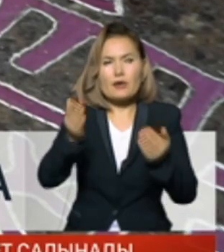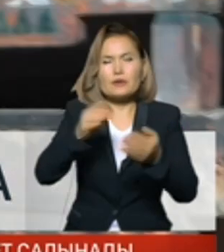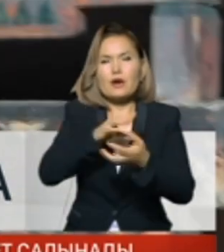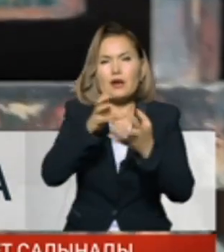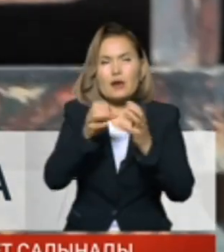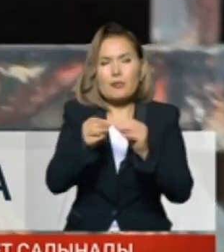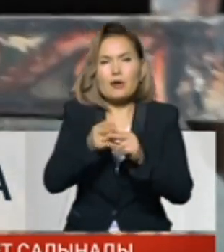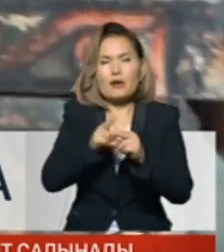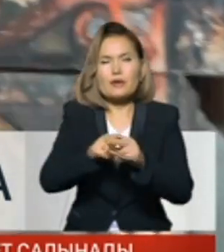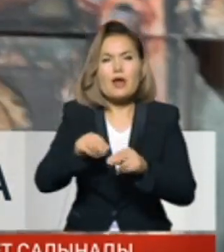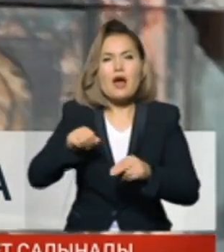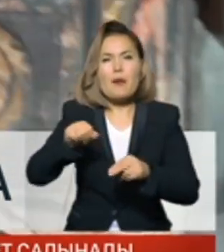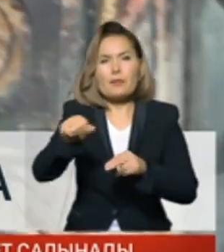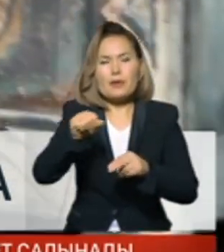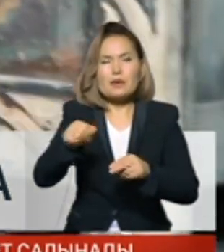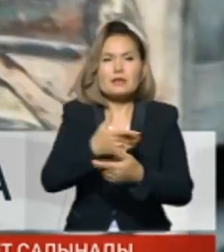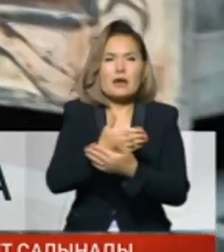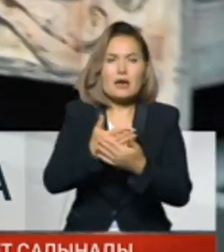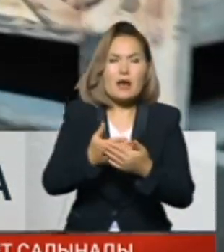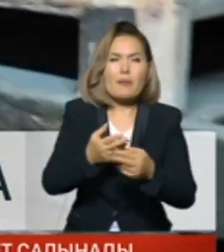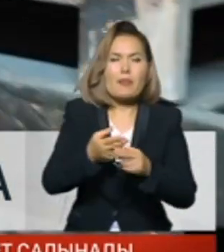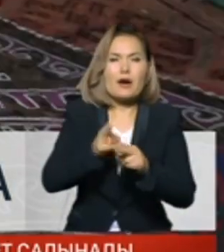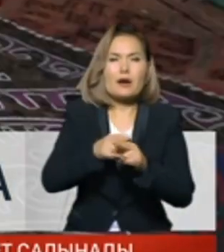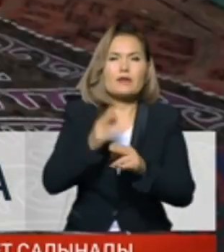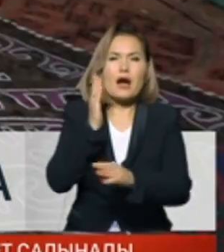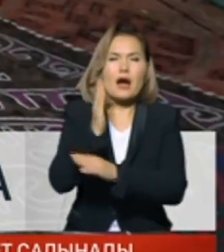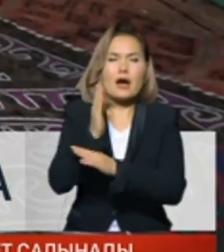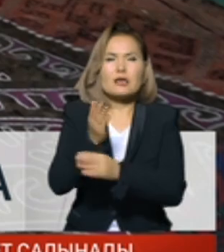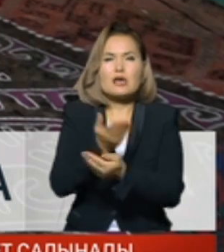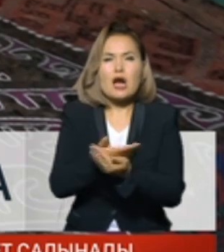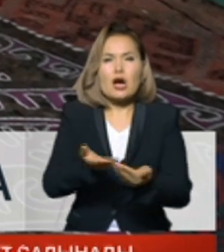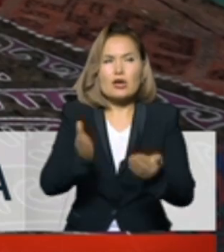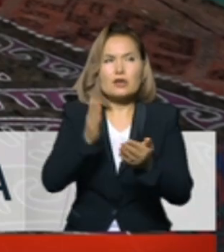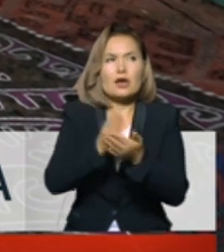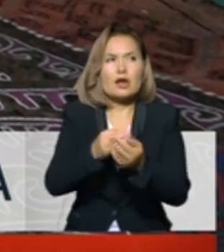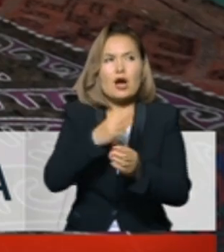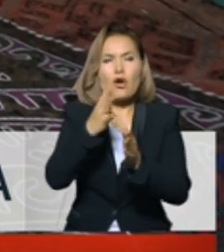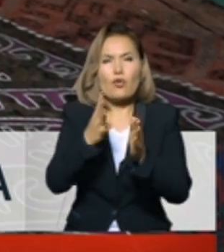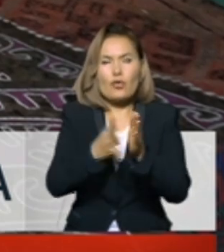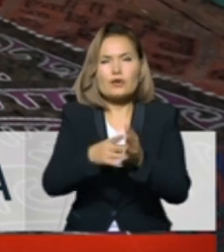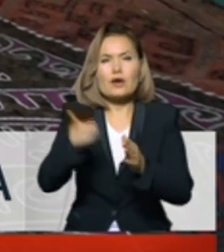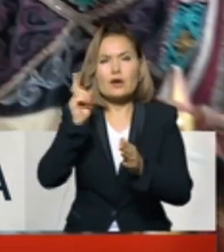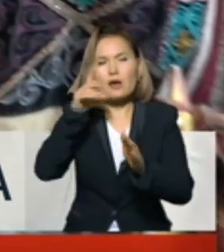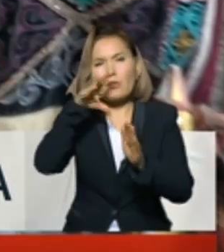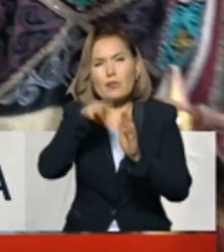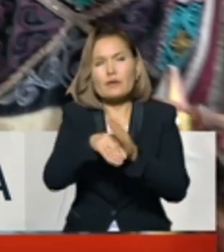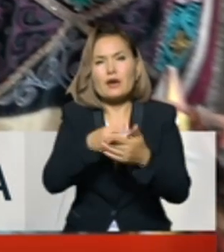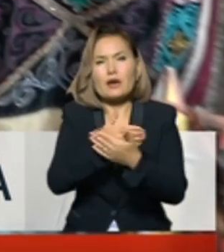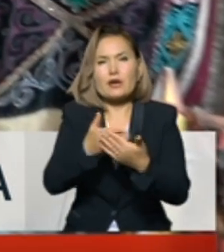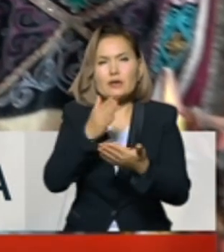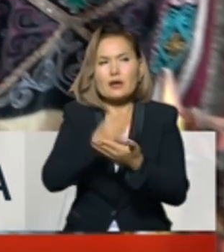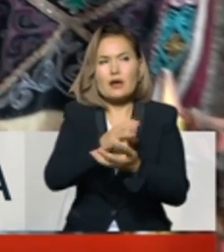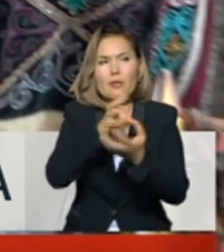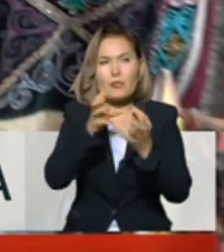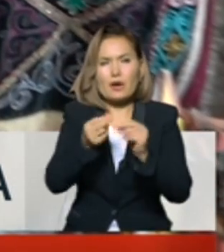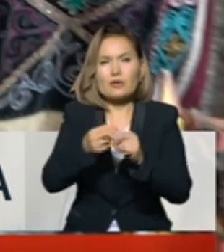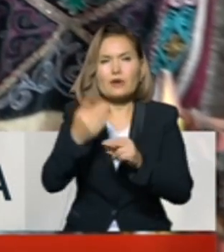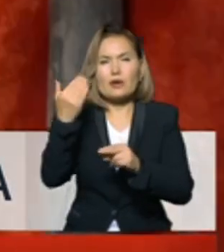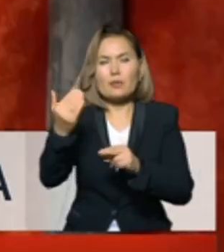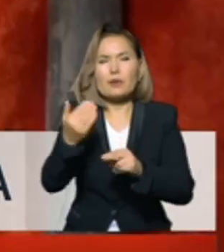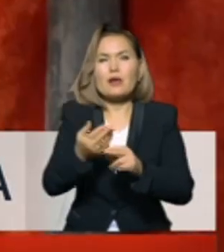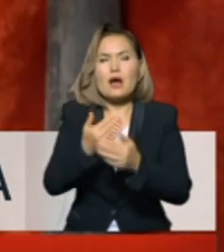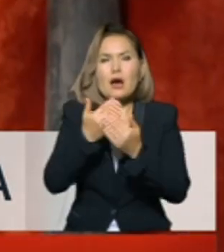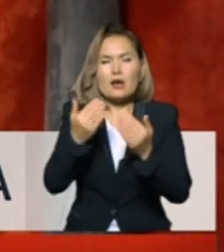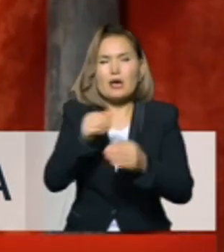кебеже, бесік пен ағаш ыдыстар, музыкалық аспаптар да бар. Олардың ішінде 19-шы ғасырға тиесілілері де кездеседі. Мұның көпшілігін